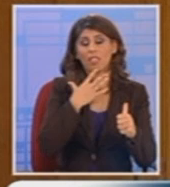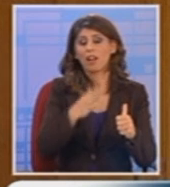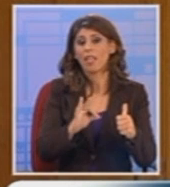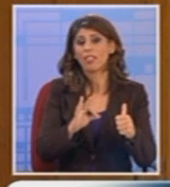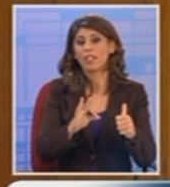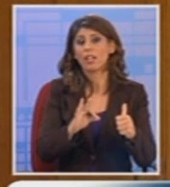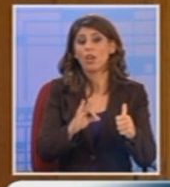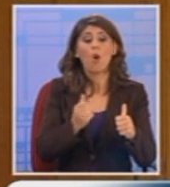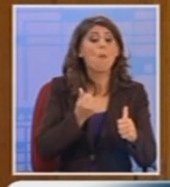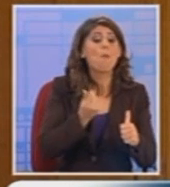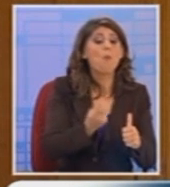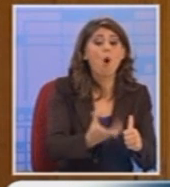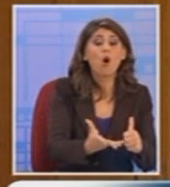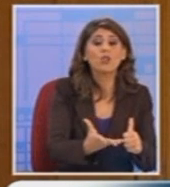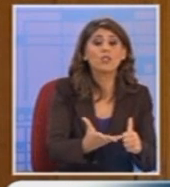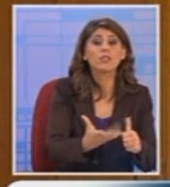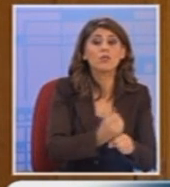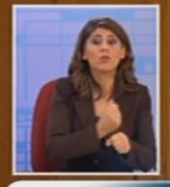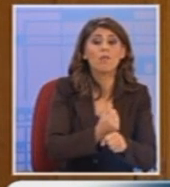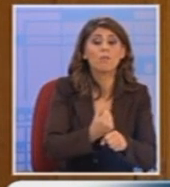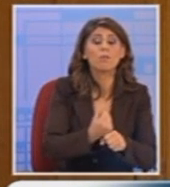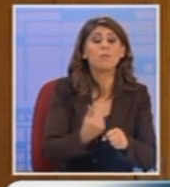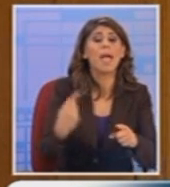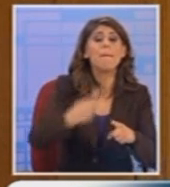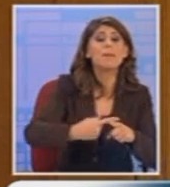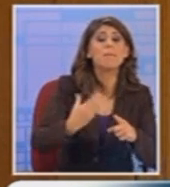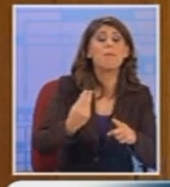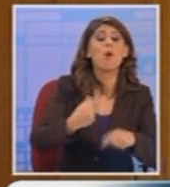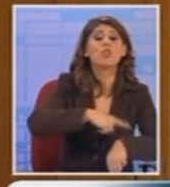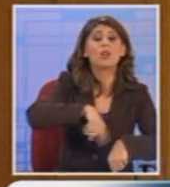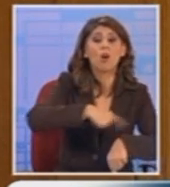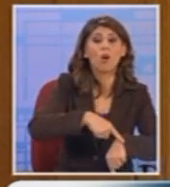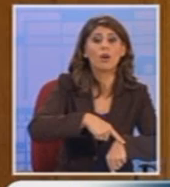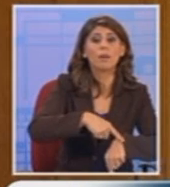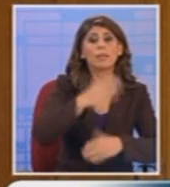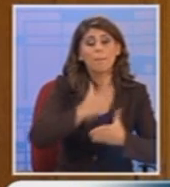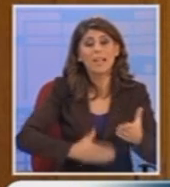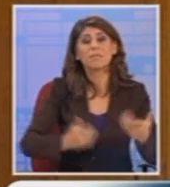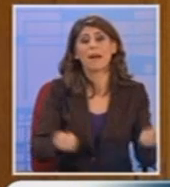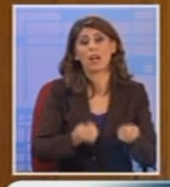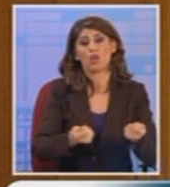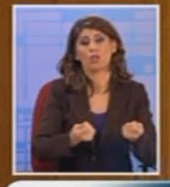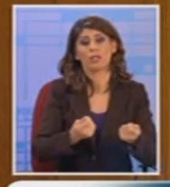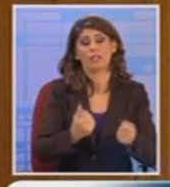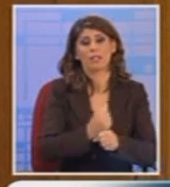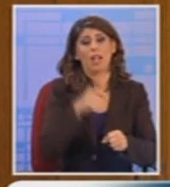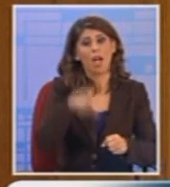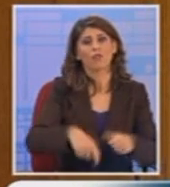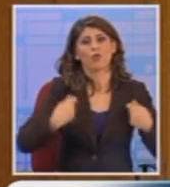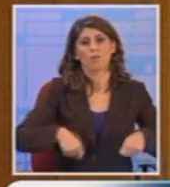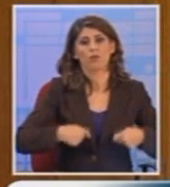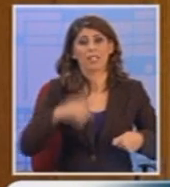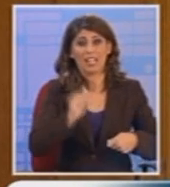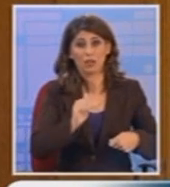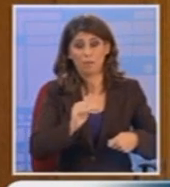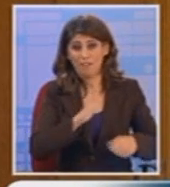δηλαδή πόσοι δουλεύουν, επί πόσοι ώρες, επί πόσα χρόνια, επί την μέση παραγωγικότητα της εργασίας. Αυτός είναι ο πλούτος και